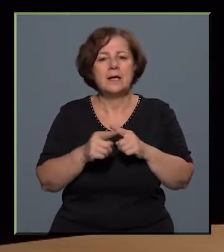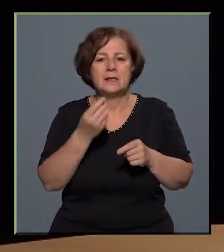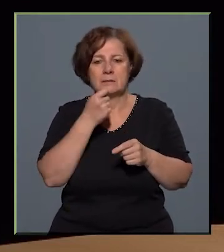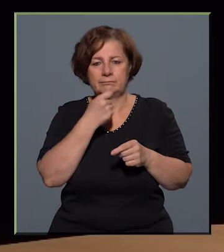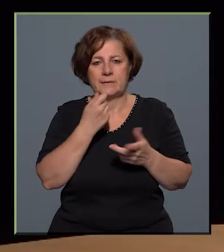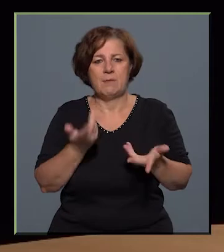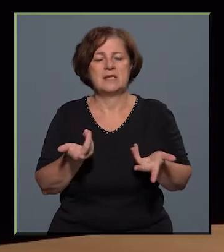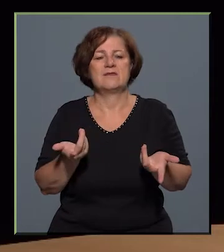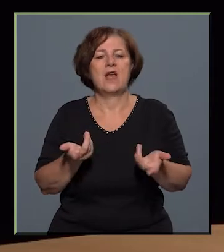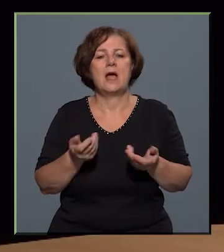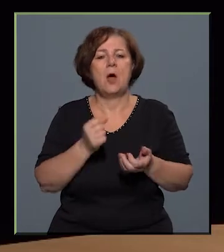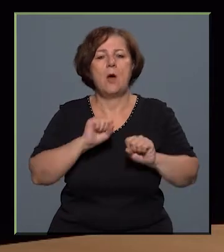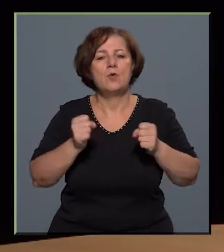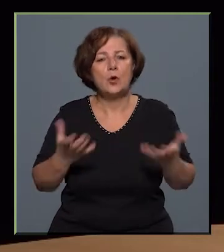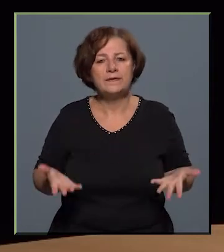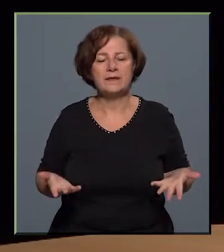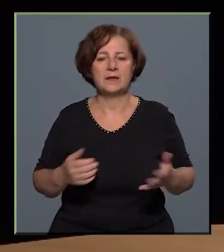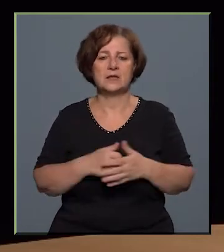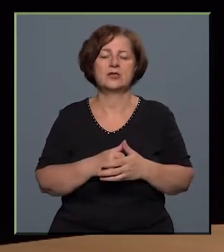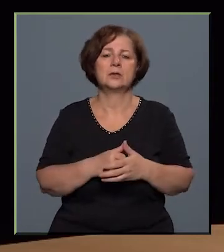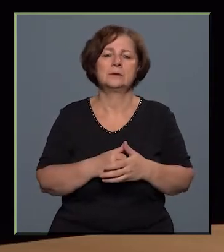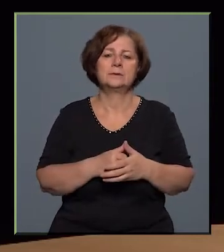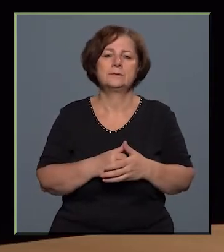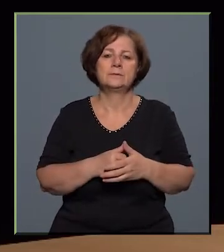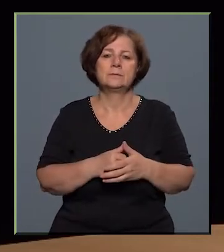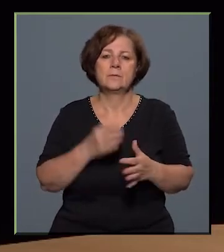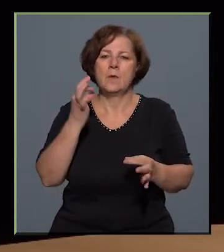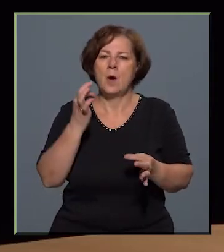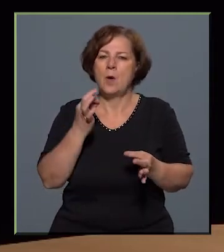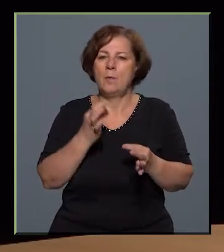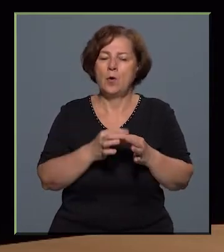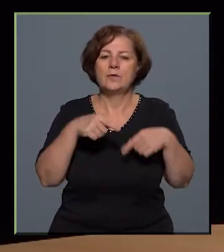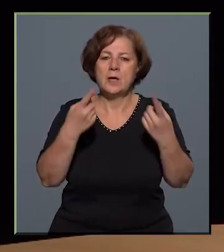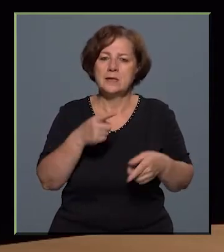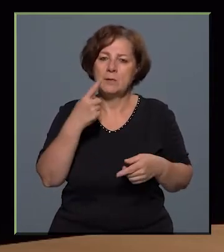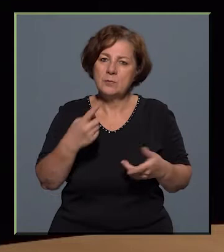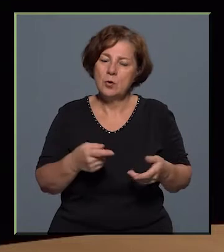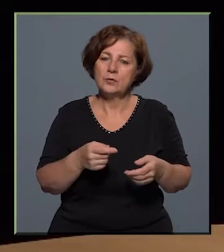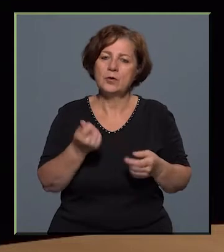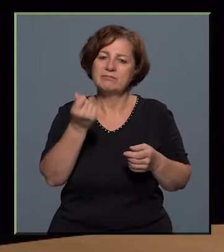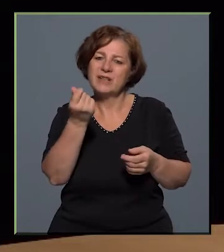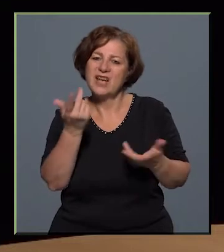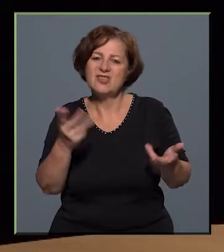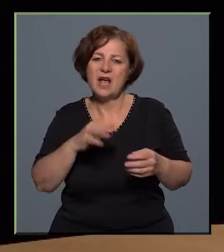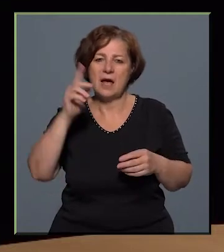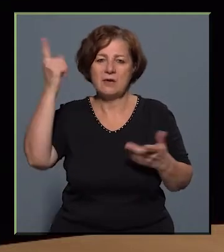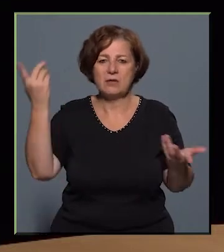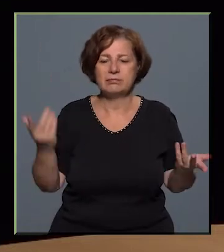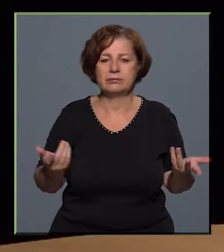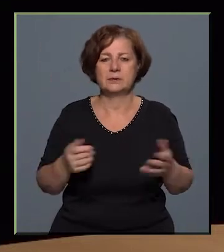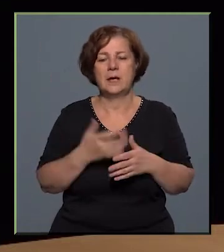költségvetésből a működtetés, pont az okok miatt, amit említett, rezsiárak